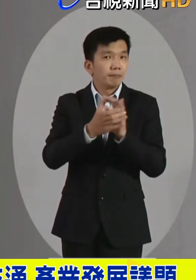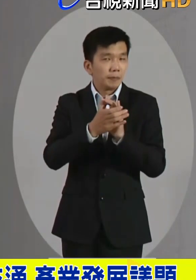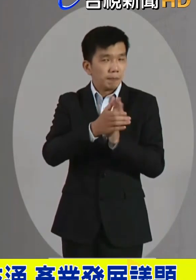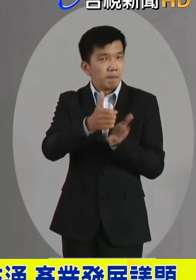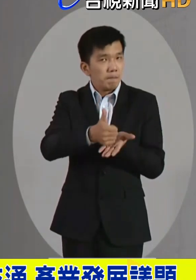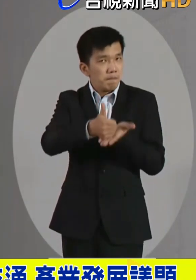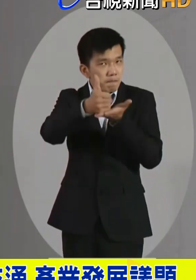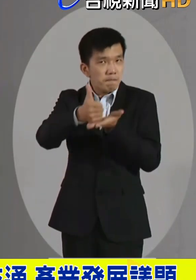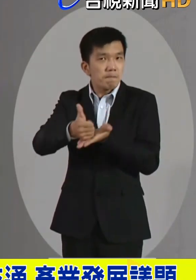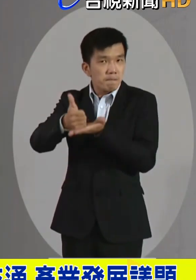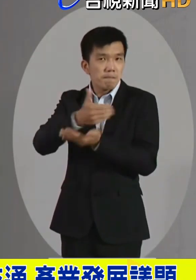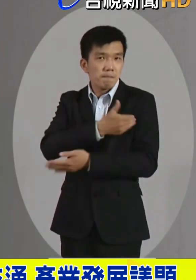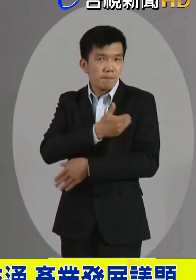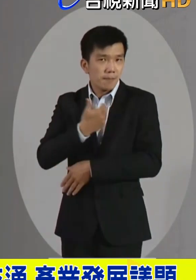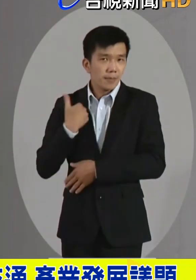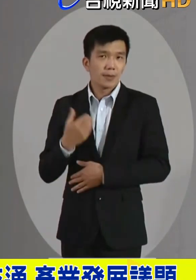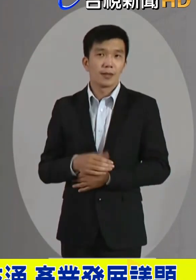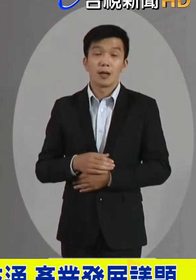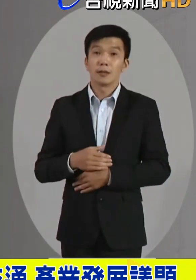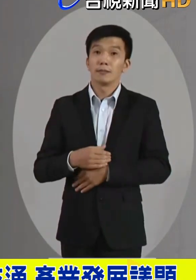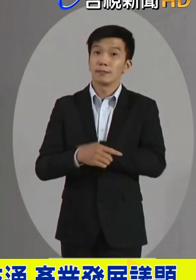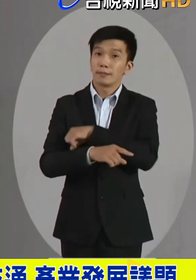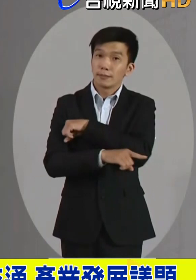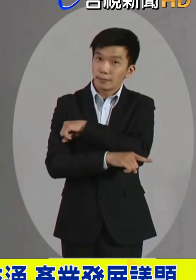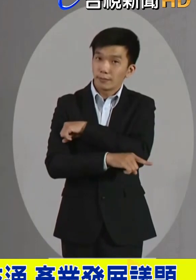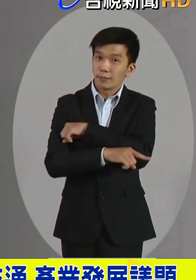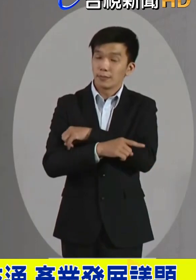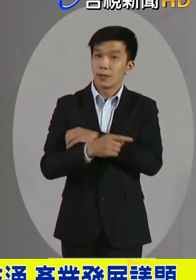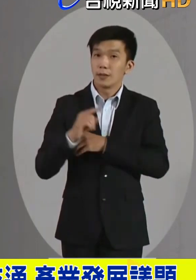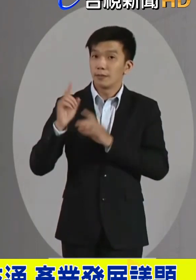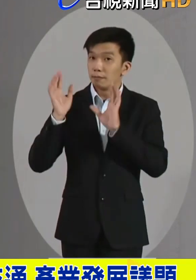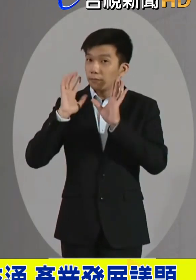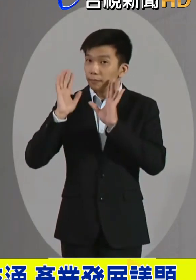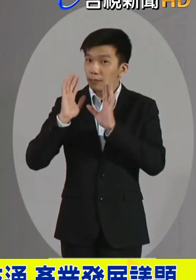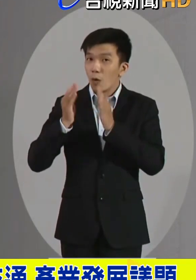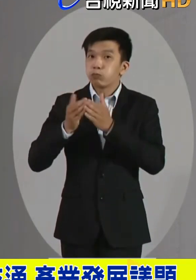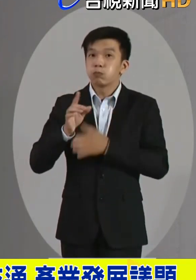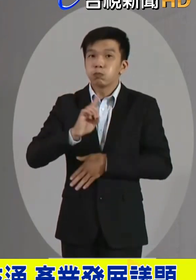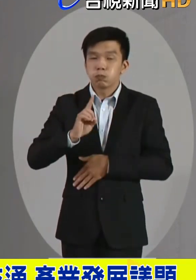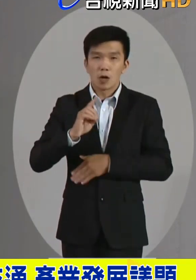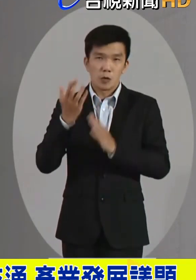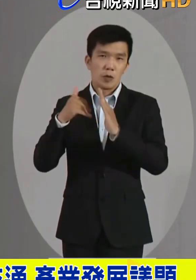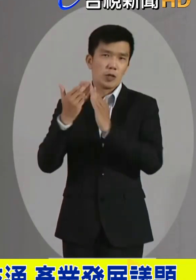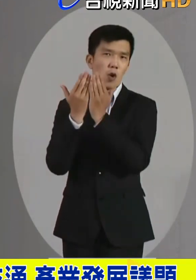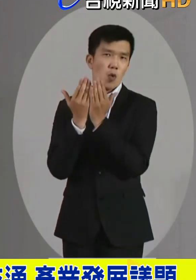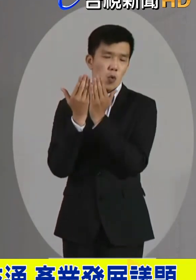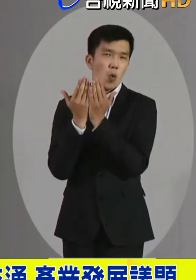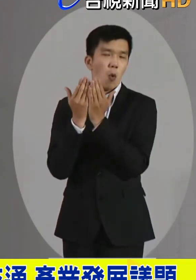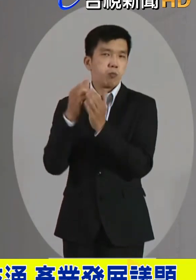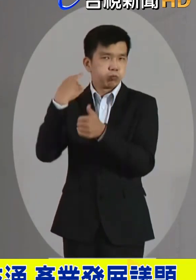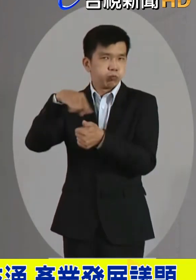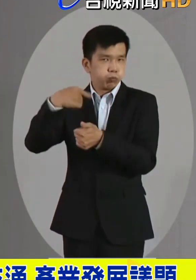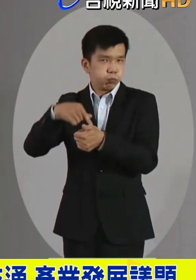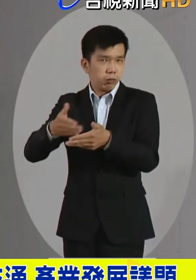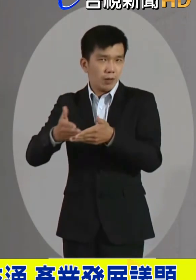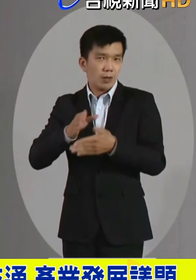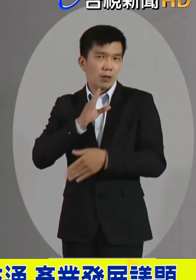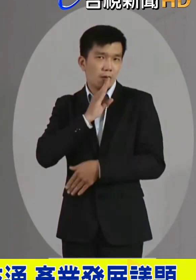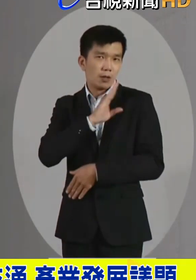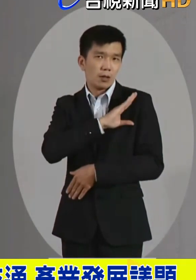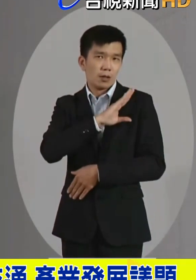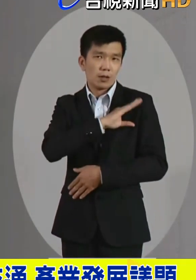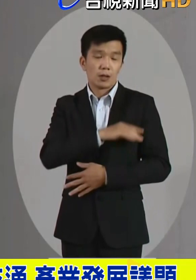严。最后，当然对于孩子来讲，教育是我们最大的一个核心。新竹市的教